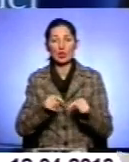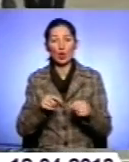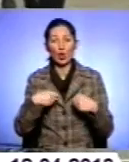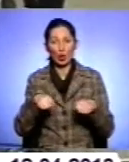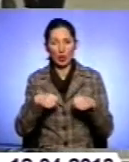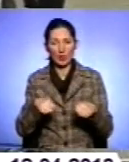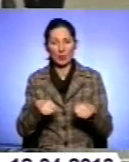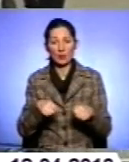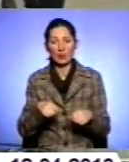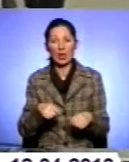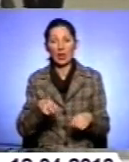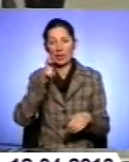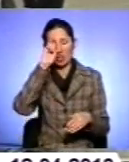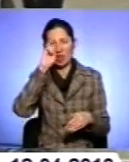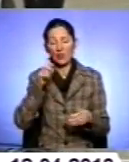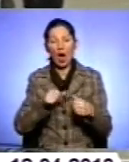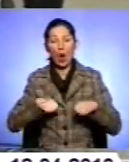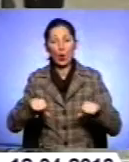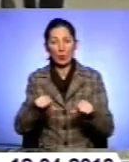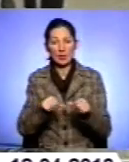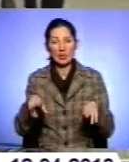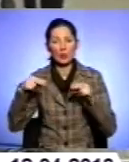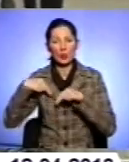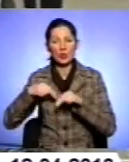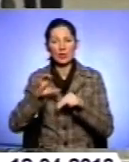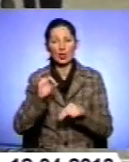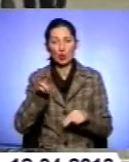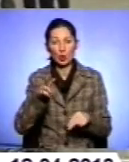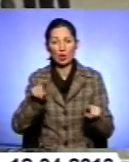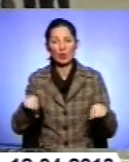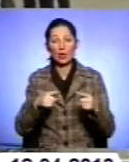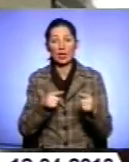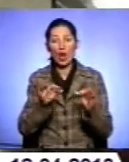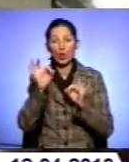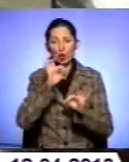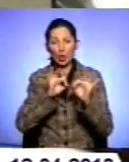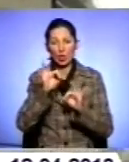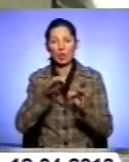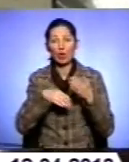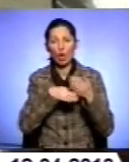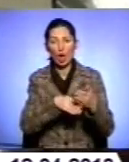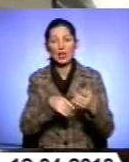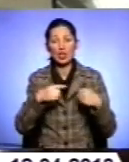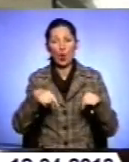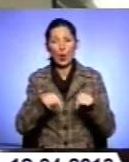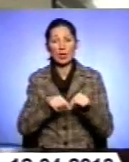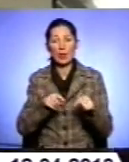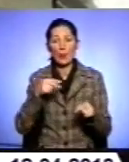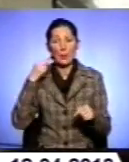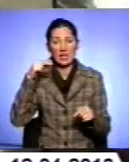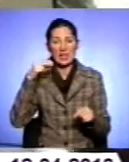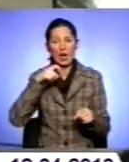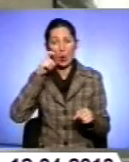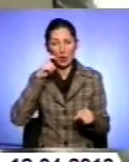торгівлі. Державна комісія з питань співробітництва СОТ створена як консультативно-дорадчий орган при президентові України. А започаткування Інституту